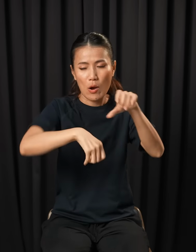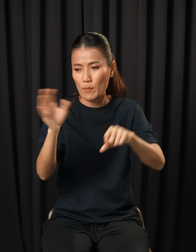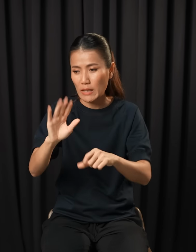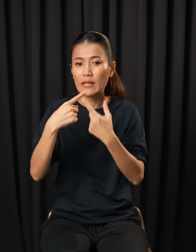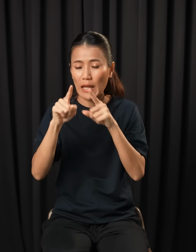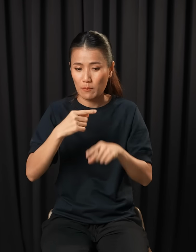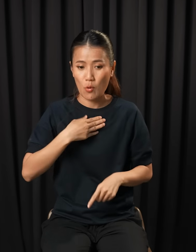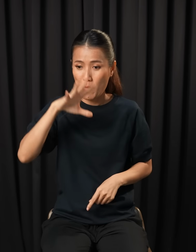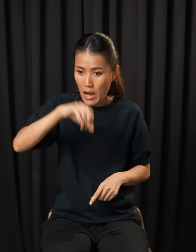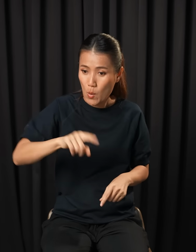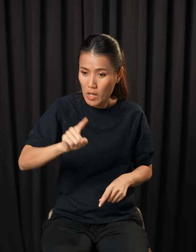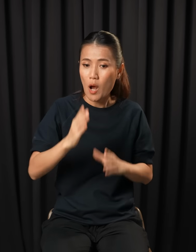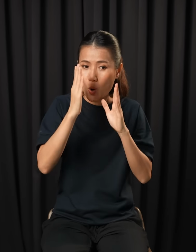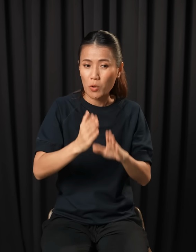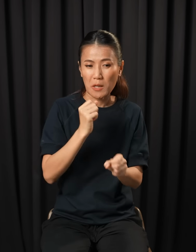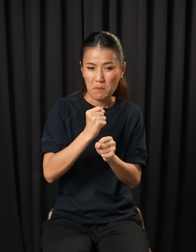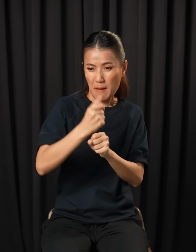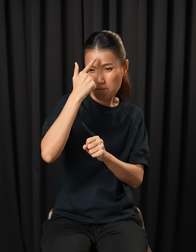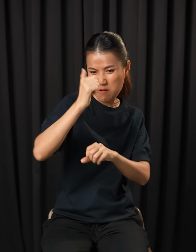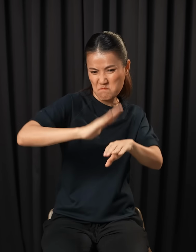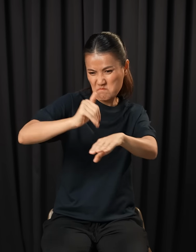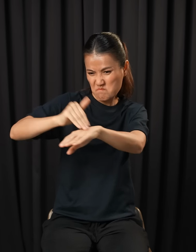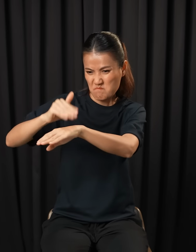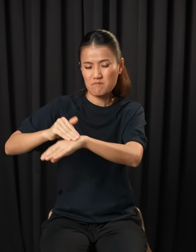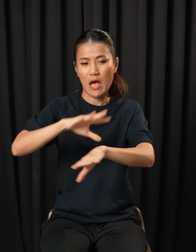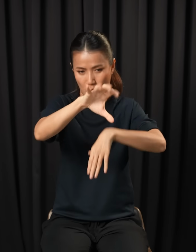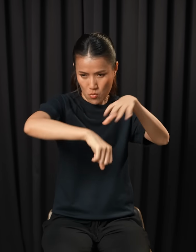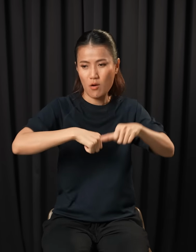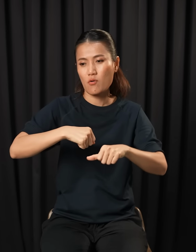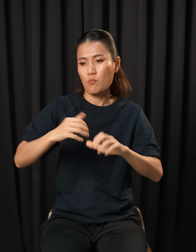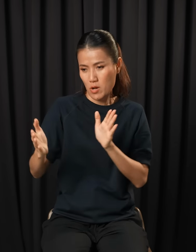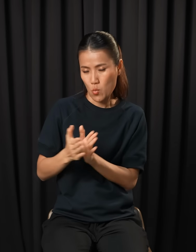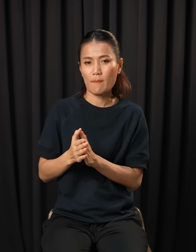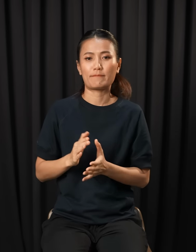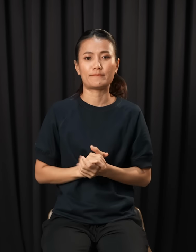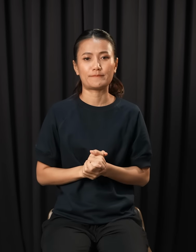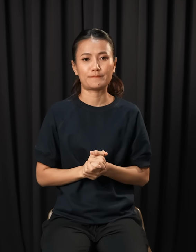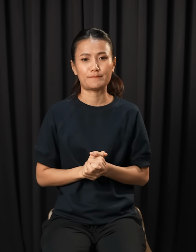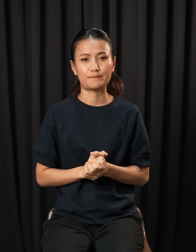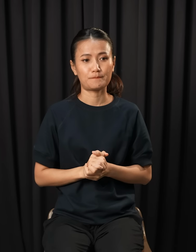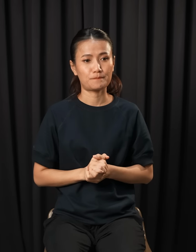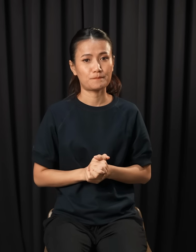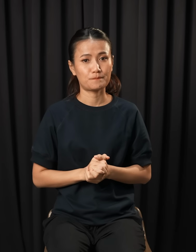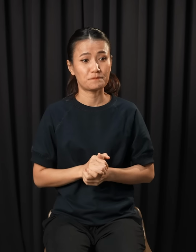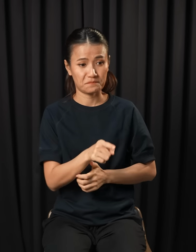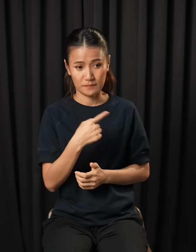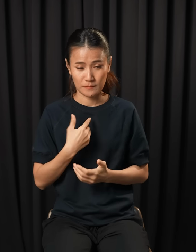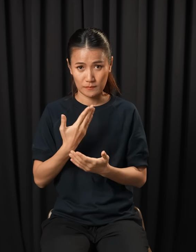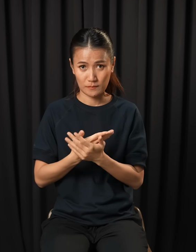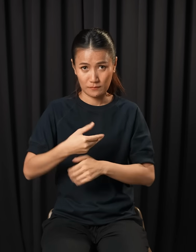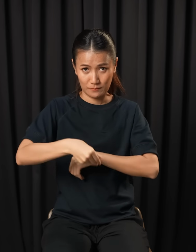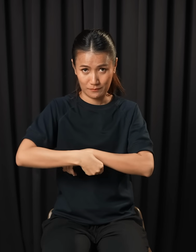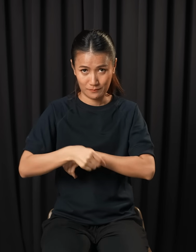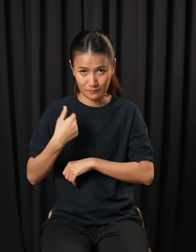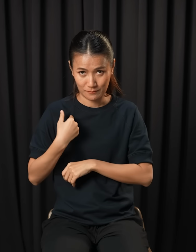มีชื่อเสียงแต่ทำงานให้พี่น้องประชาชนไม่ได้แต่ละคนเนี่ยมีความสามารถที่พกมาในระดับที่แบบท็อป10ของประเทศอยู่แล้วในเรื่องของนั้น